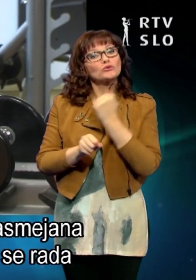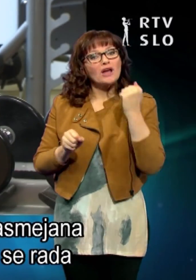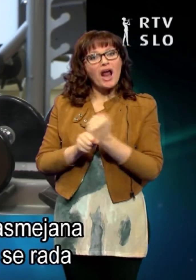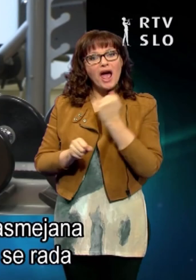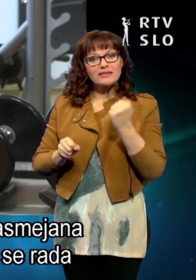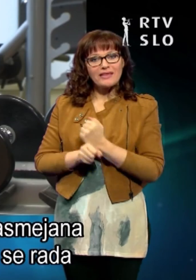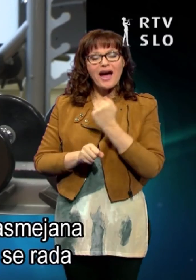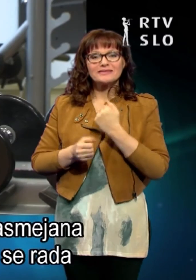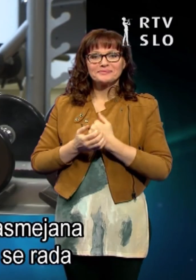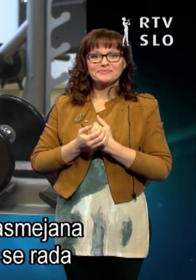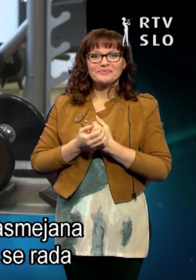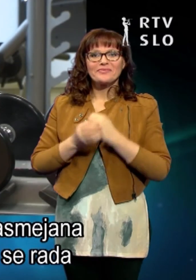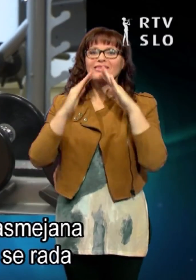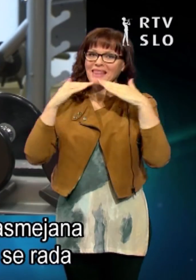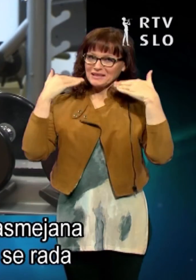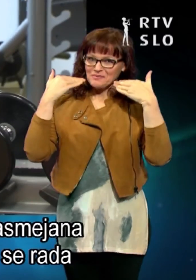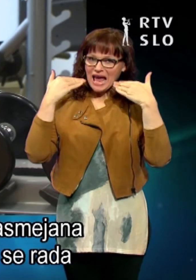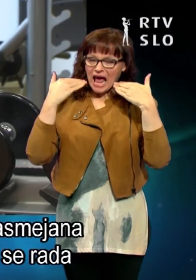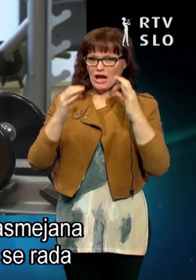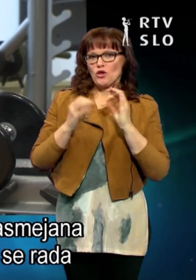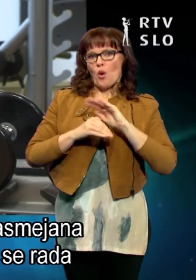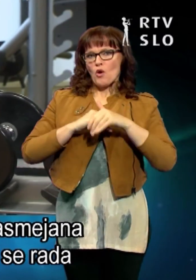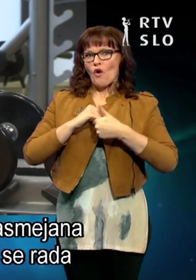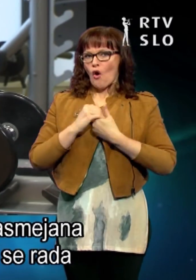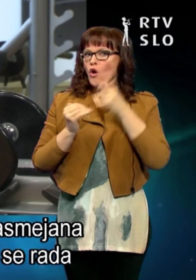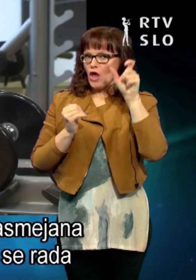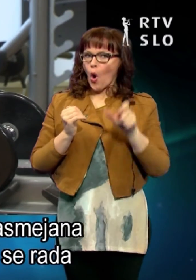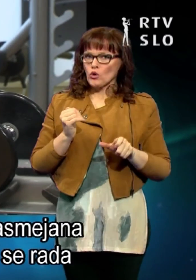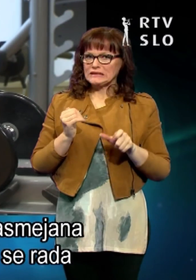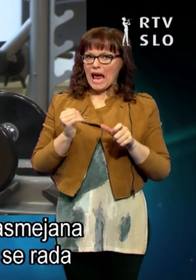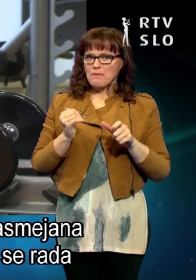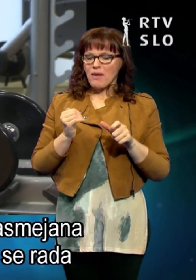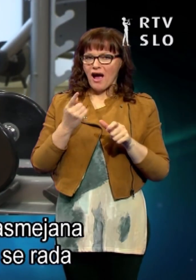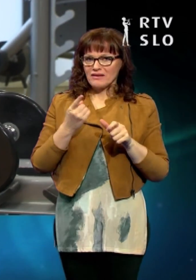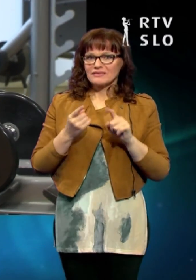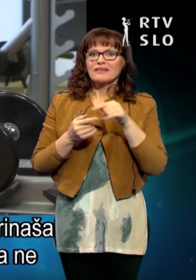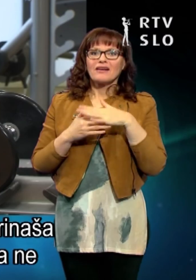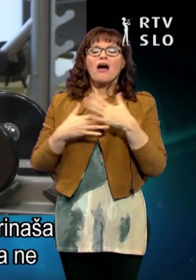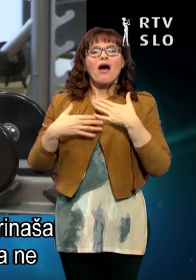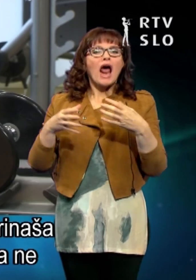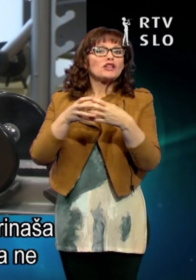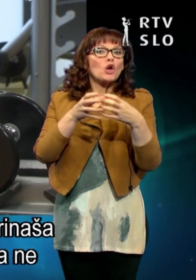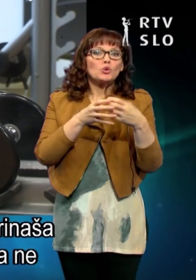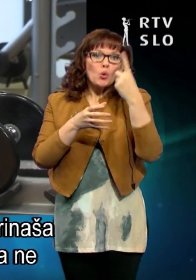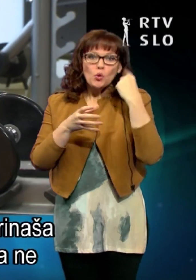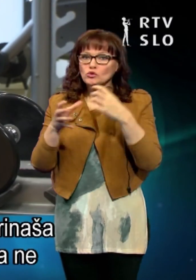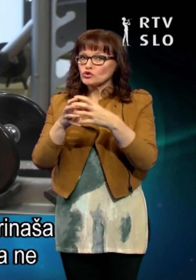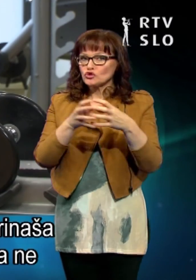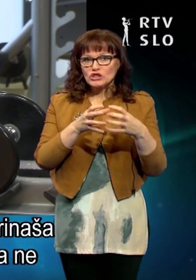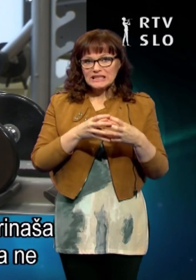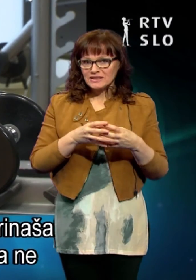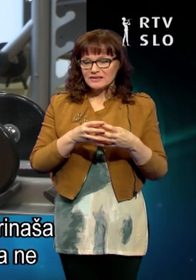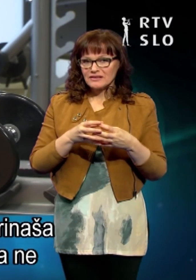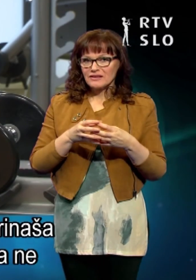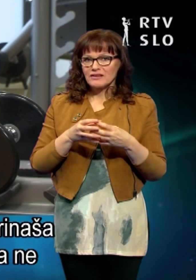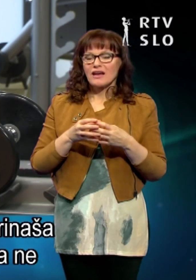vztrajna, nasmejana in dobrovoljna oseba, ki se rada druži. In